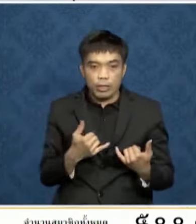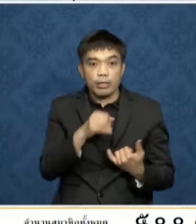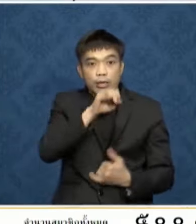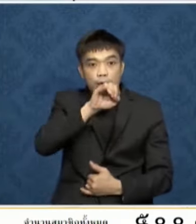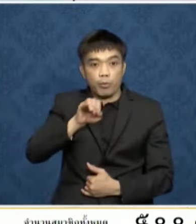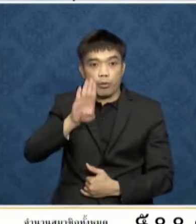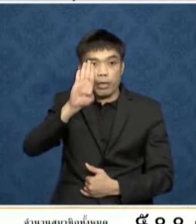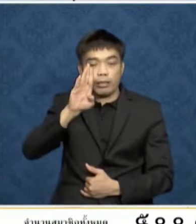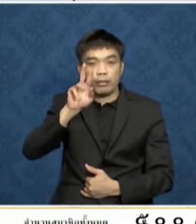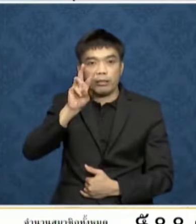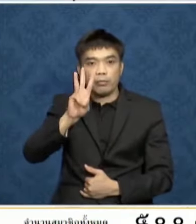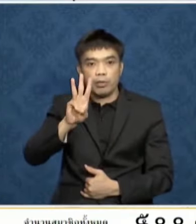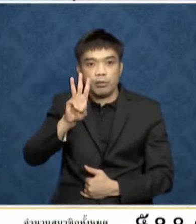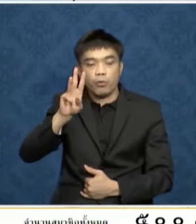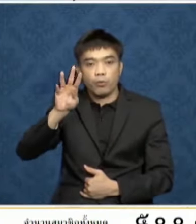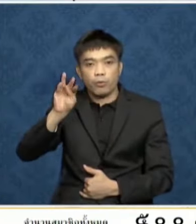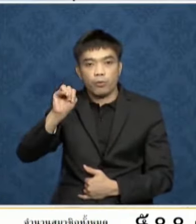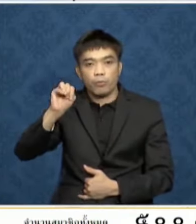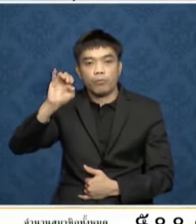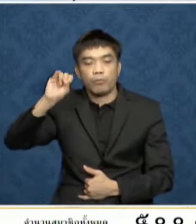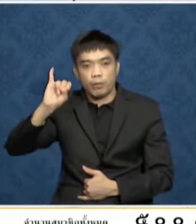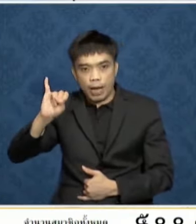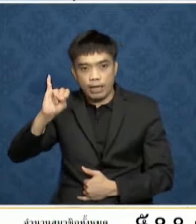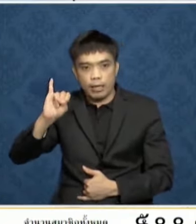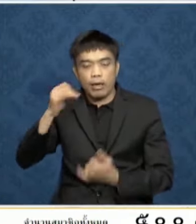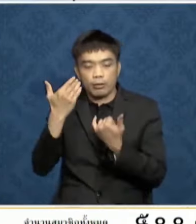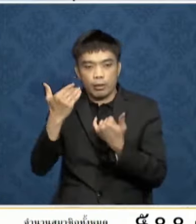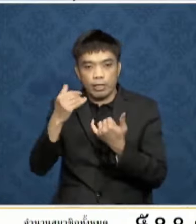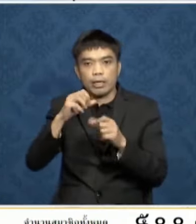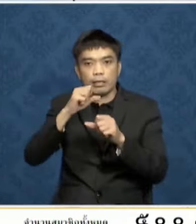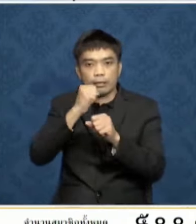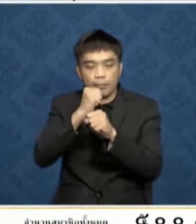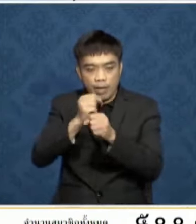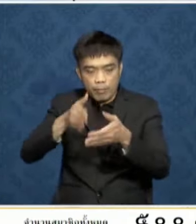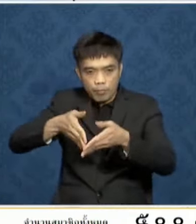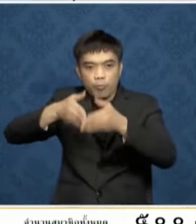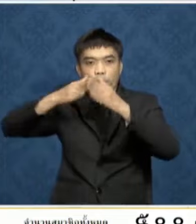MIที่เริมลงทุในการตั้งโงงานทจหวรบบุรีแล้